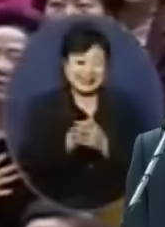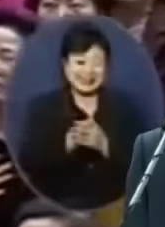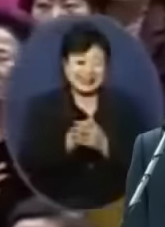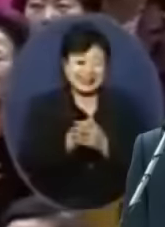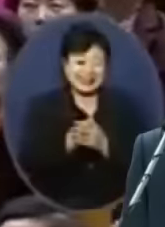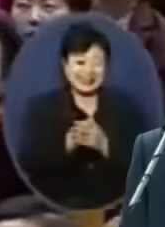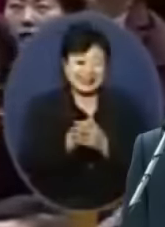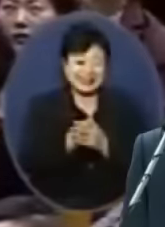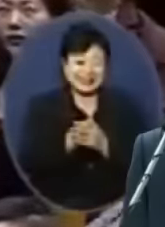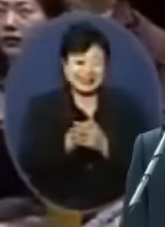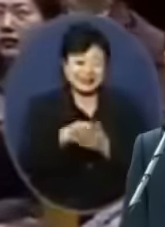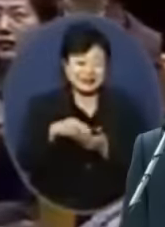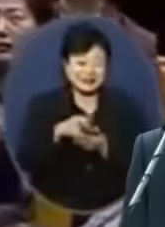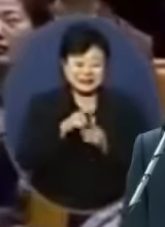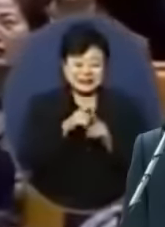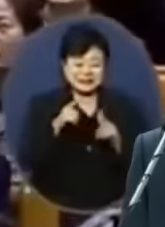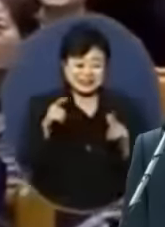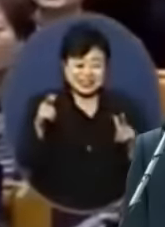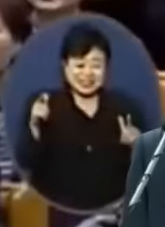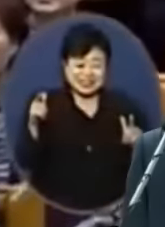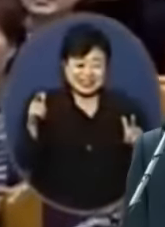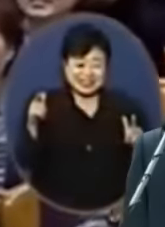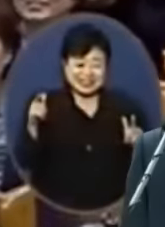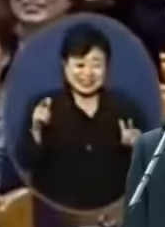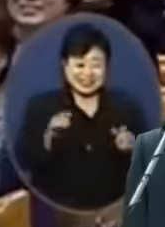두렵지 않습니다.